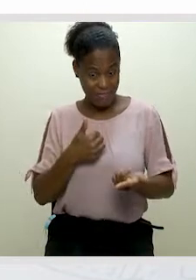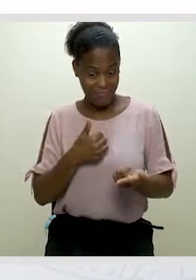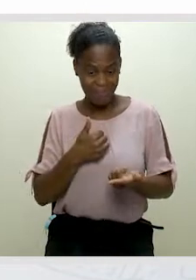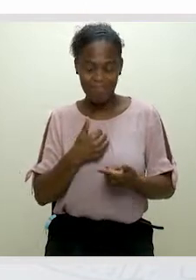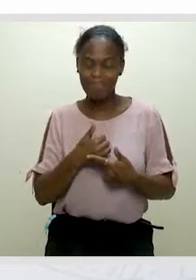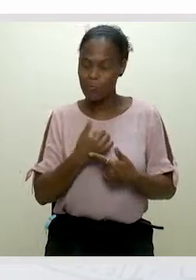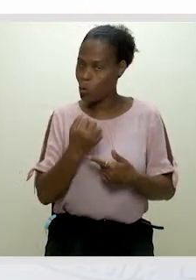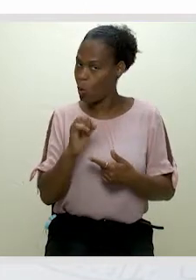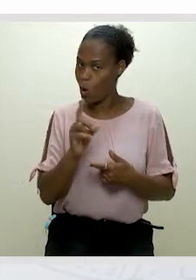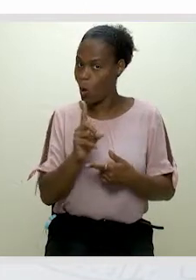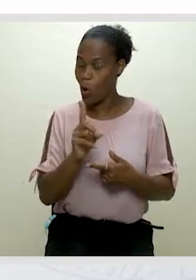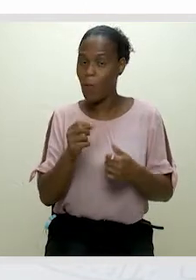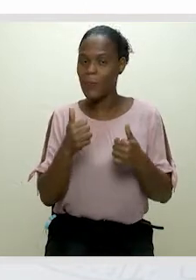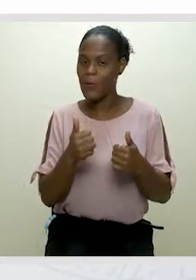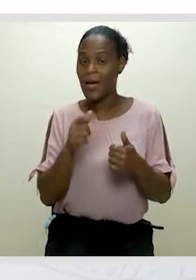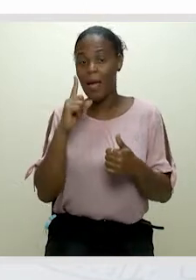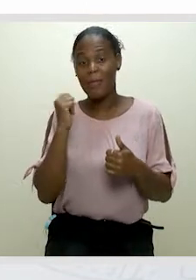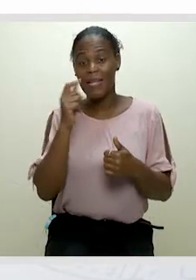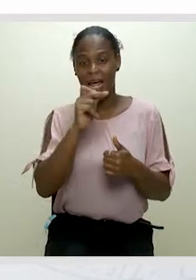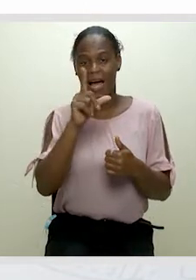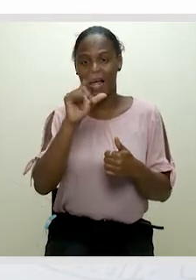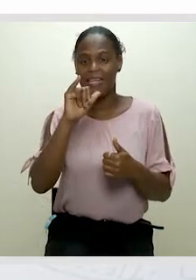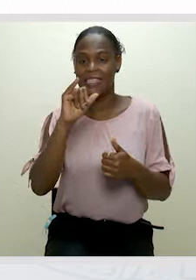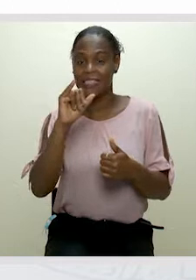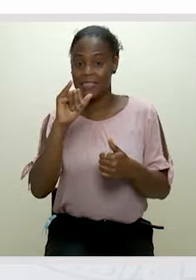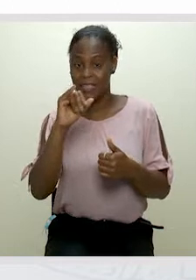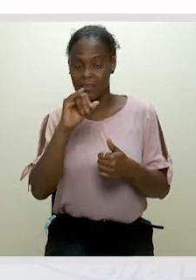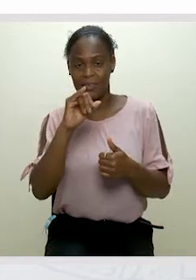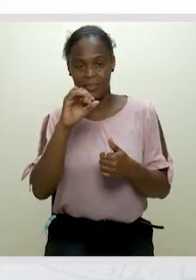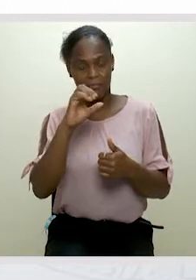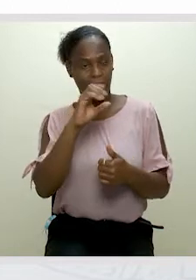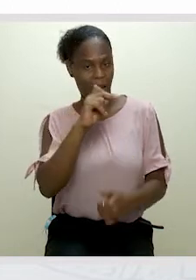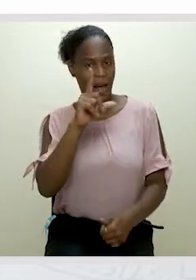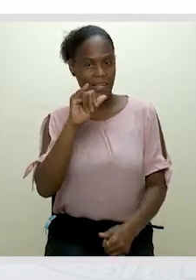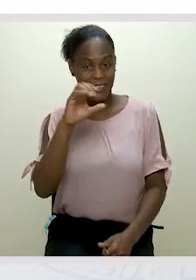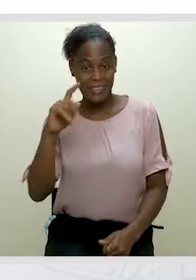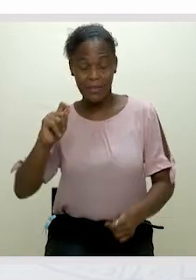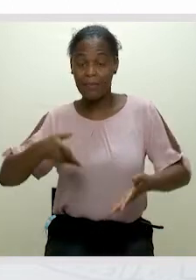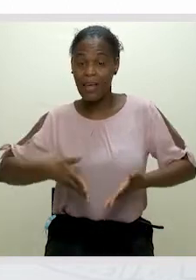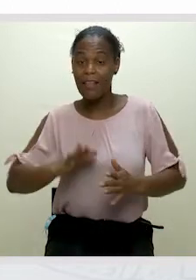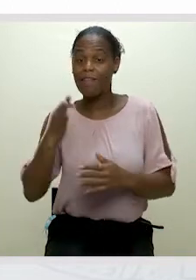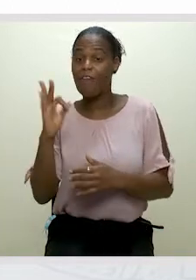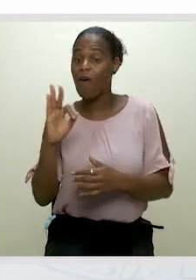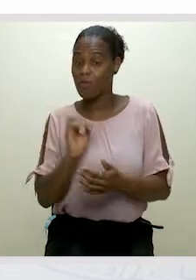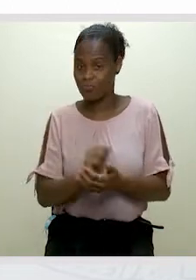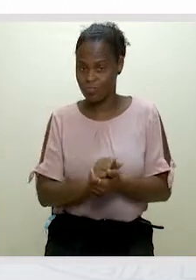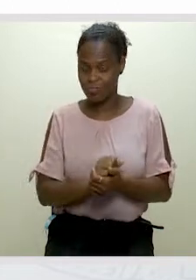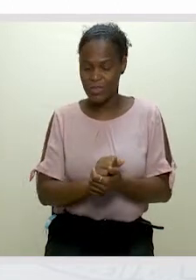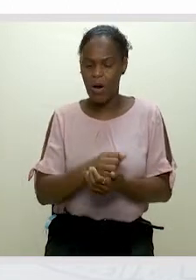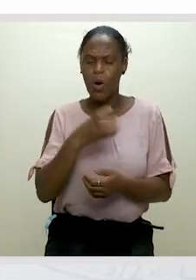Non, voilà. Alice est française. Très bien. Le C, qu'est-ce qu'elle adore?